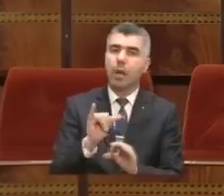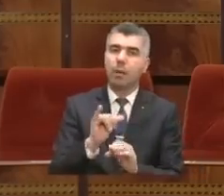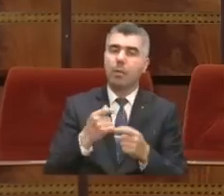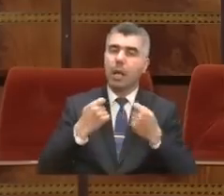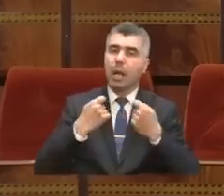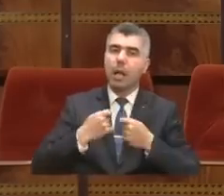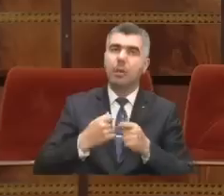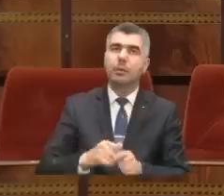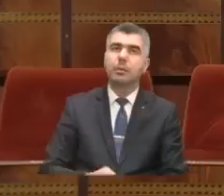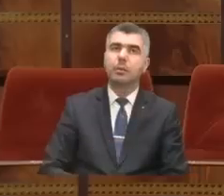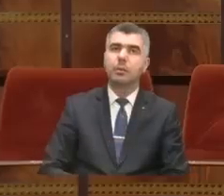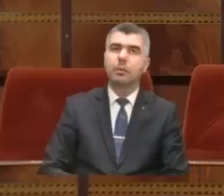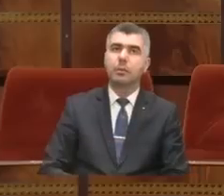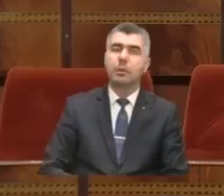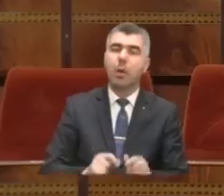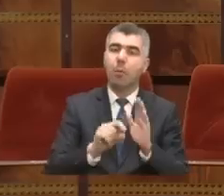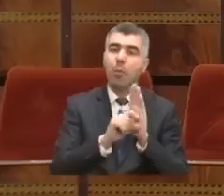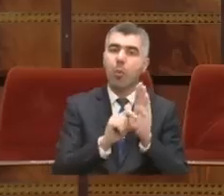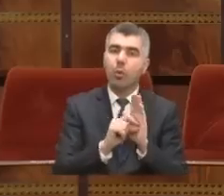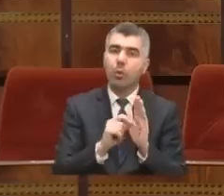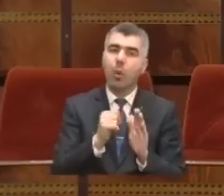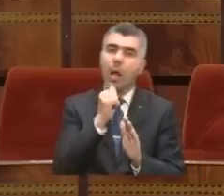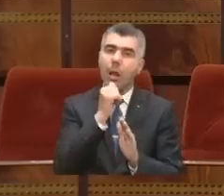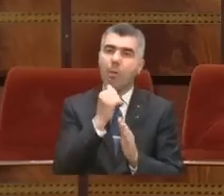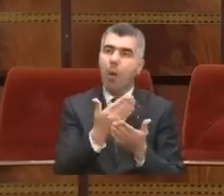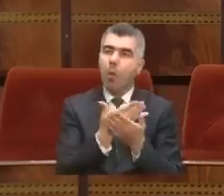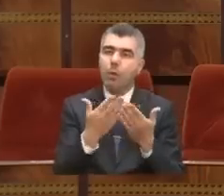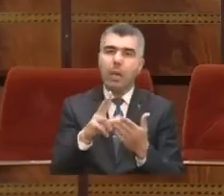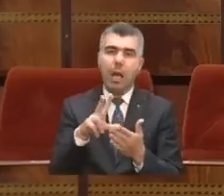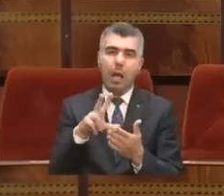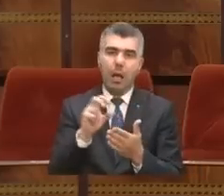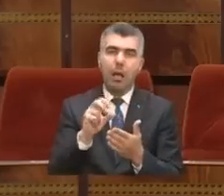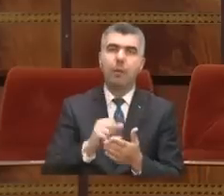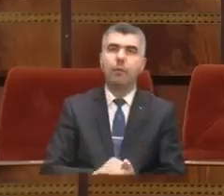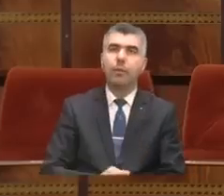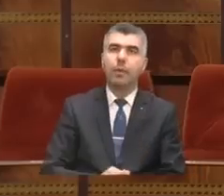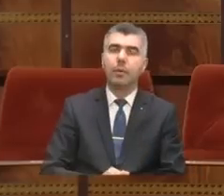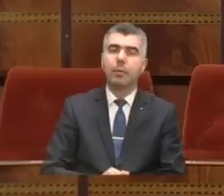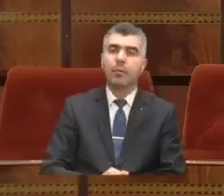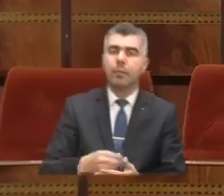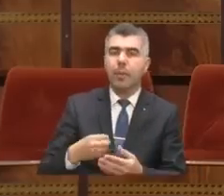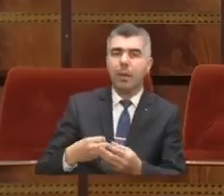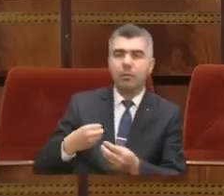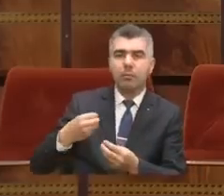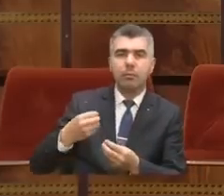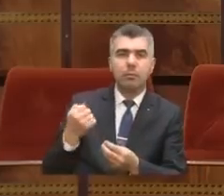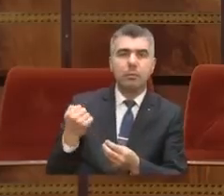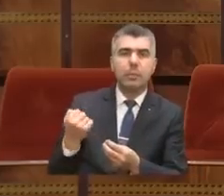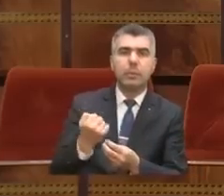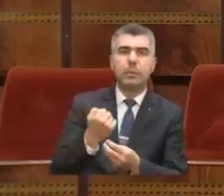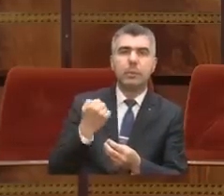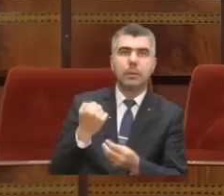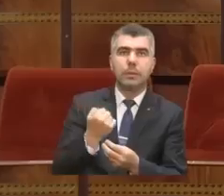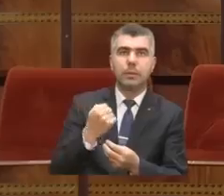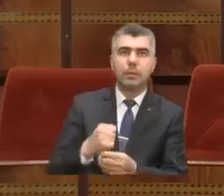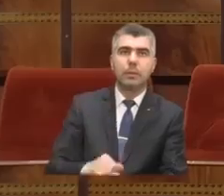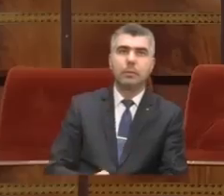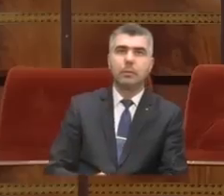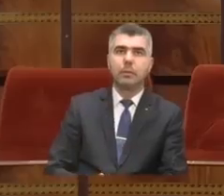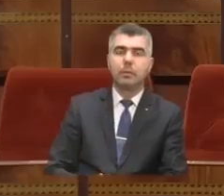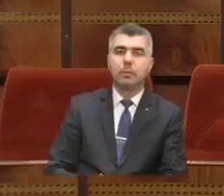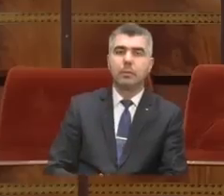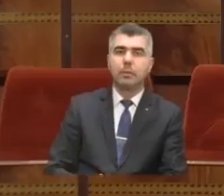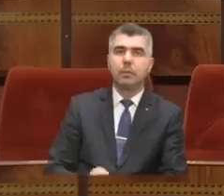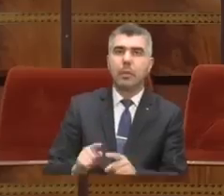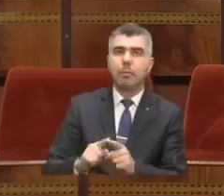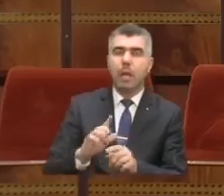رئيس، موضوع الماء يعرفه الجميع، كان تأخر كبير وإحنا تقريبا